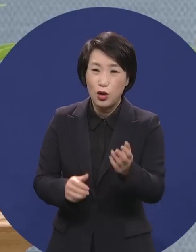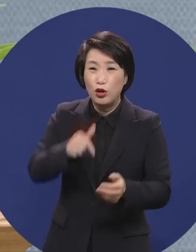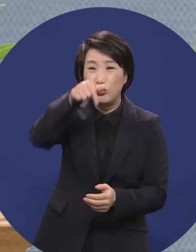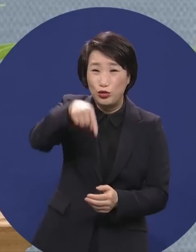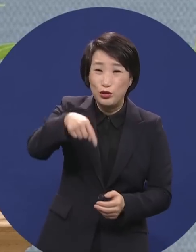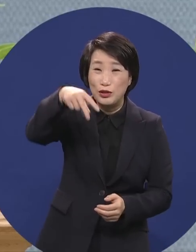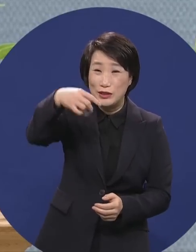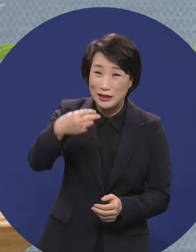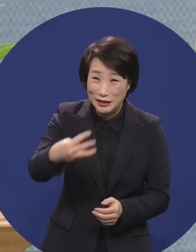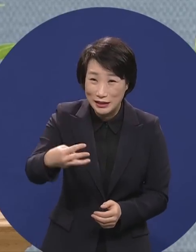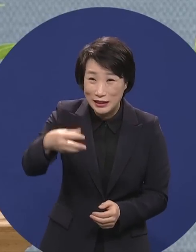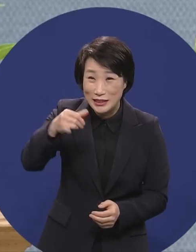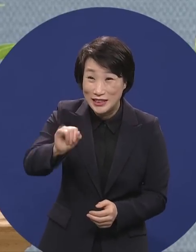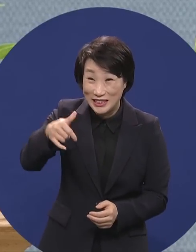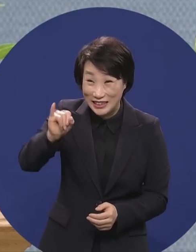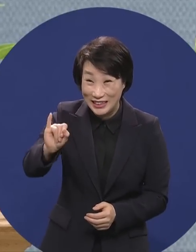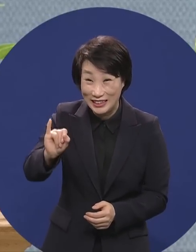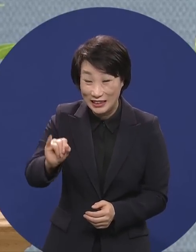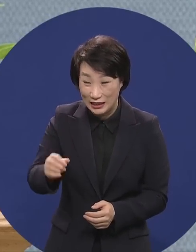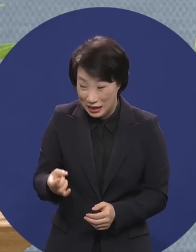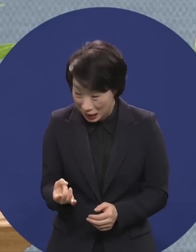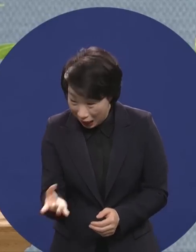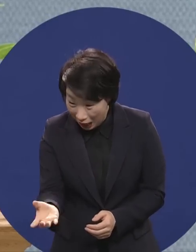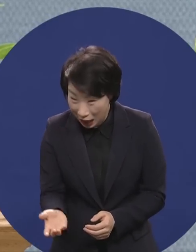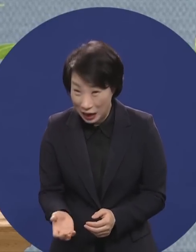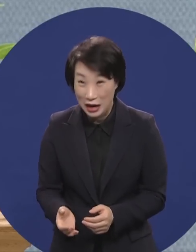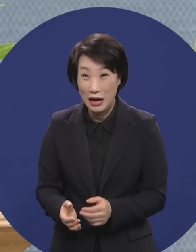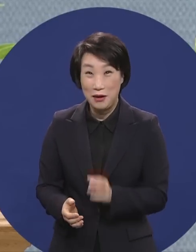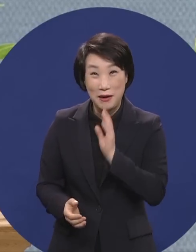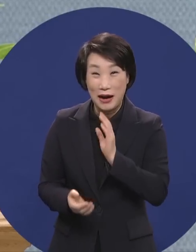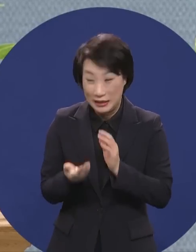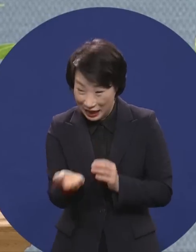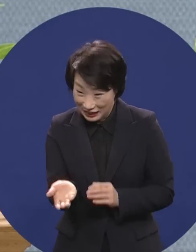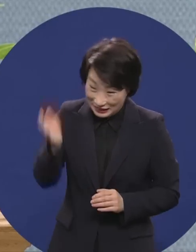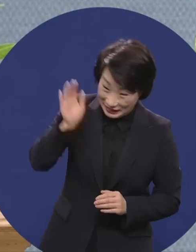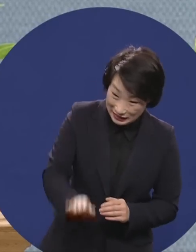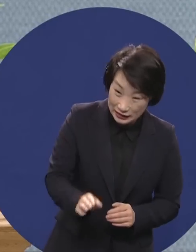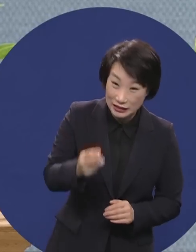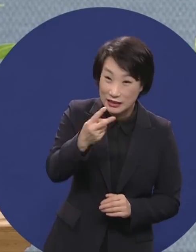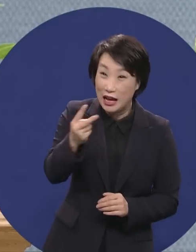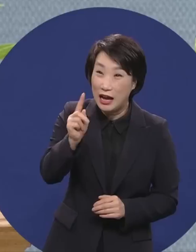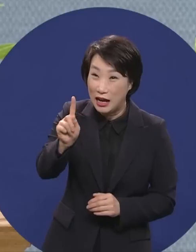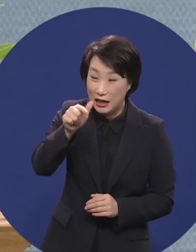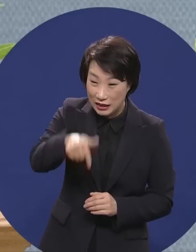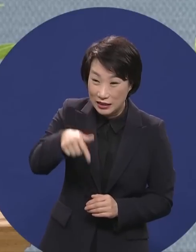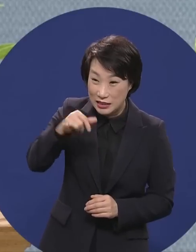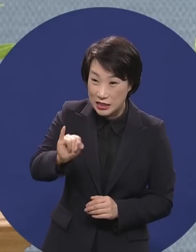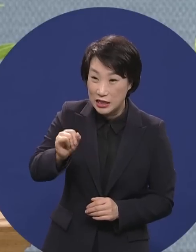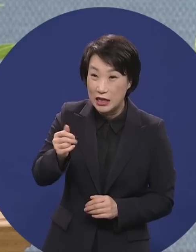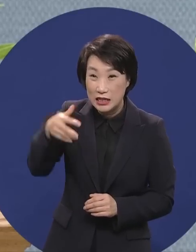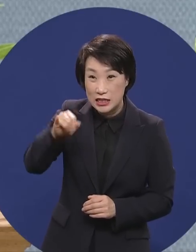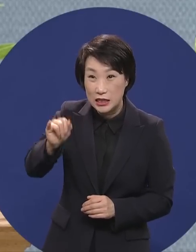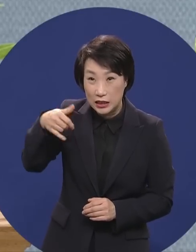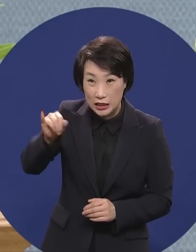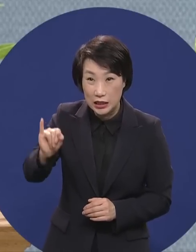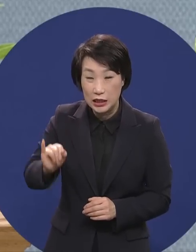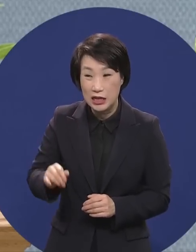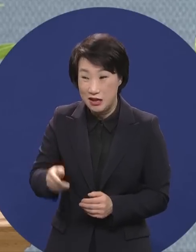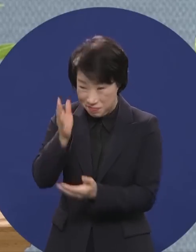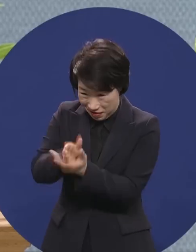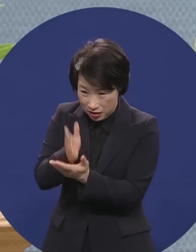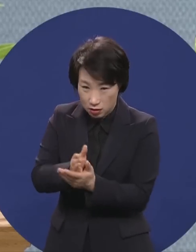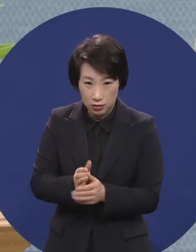하고 딱지치기 그런 거 하지 말고 어떻든 사람들이 바라보면 아무개 자식이 구슬치기 하고 딱지치기